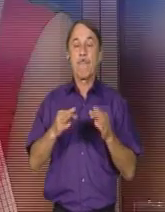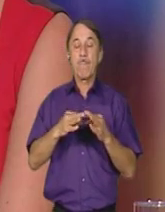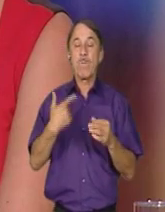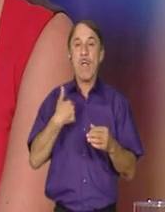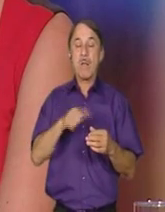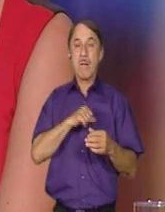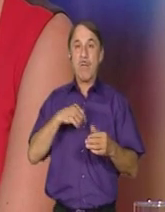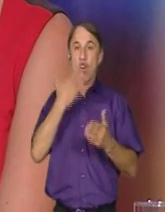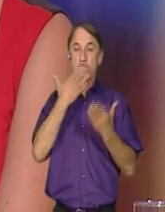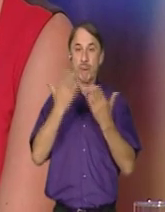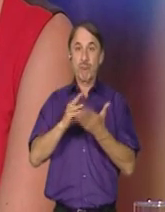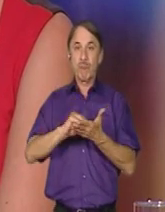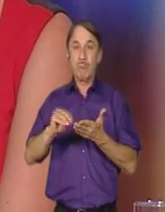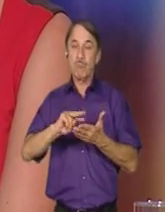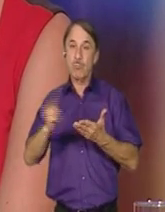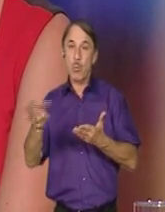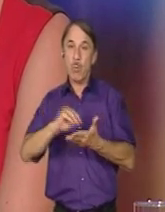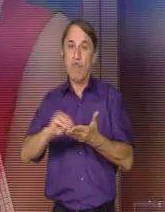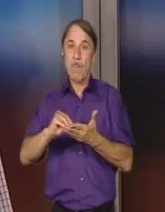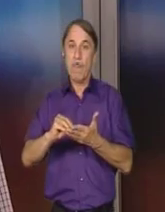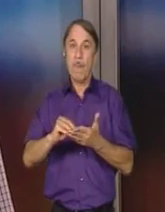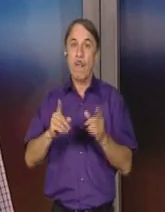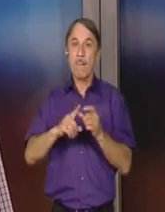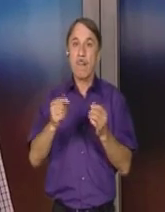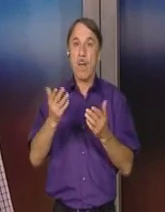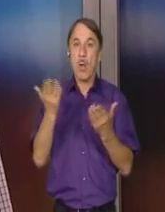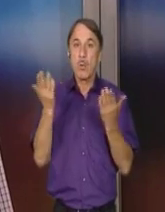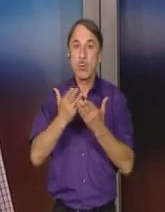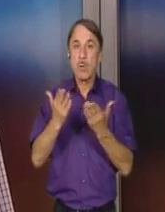doživljaj. A ja sam tu posebno ponosan što sam ga naučio da